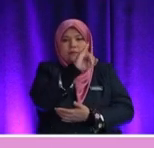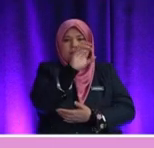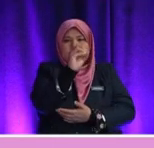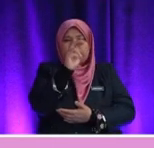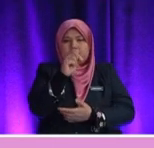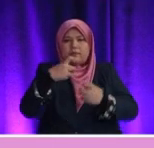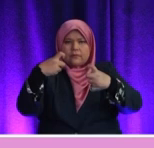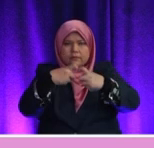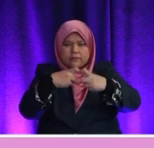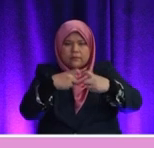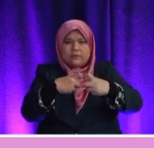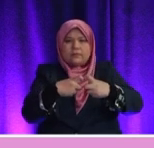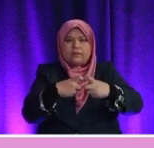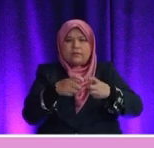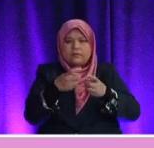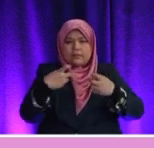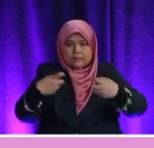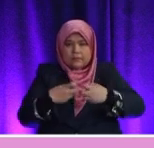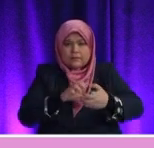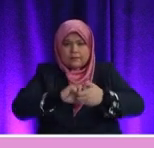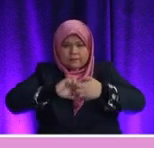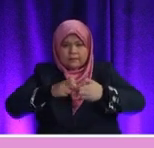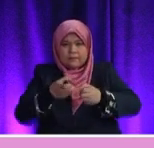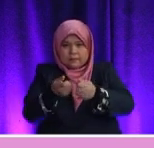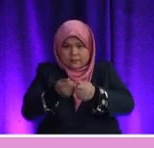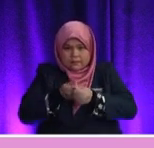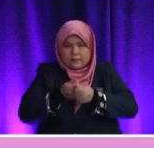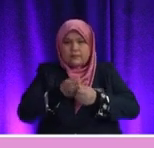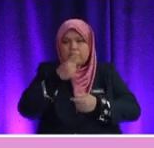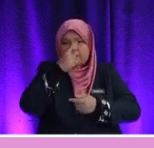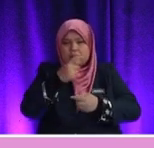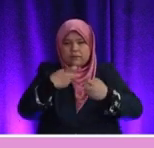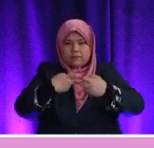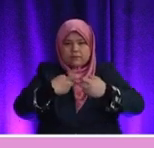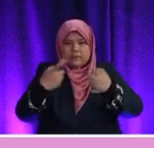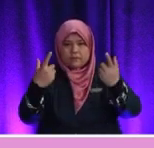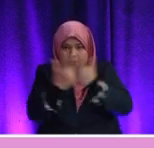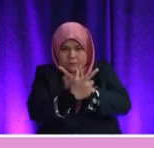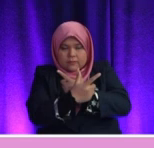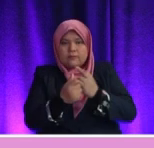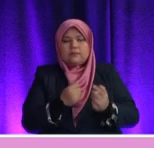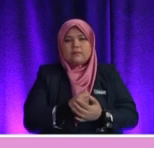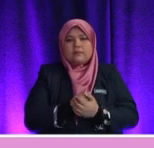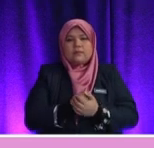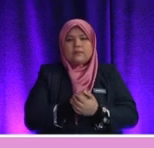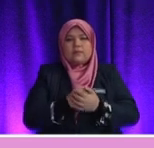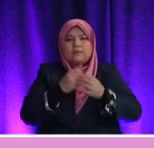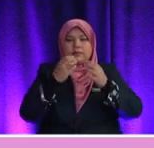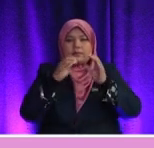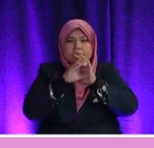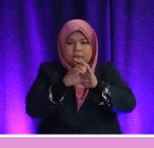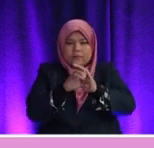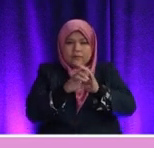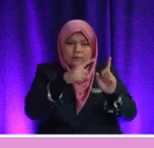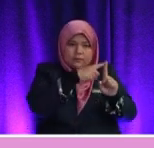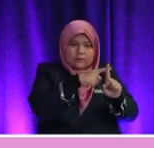yang berkasnya dia akan tadi dia di dalam bentuk yang berlawanan berlawanan Maksudnya yang positif di akan